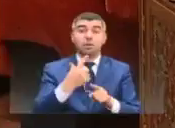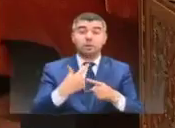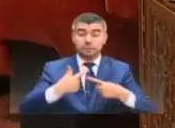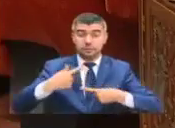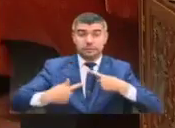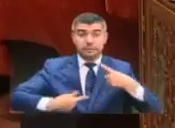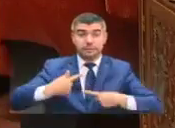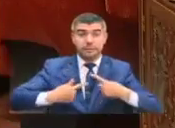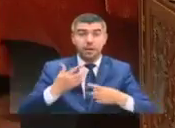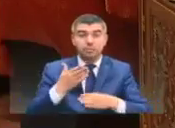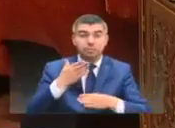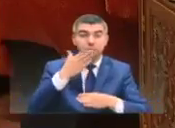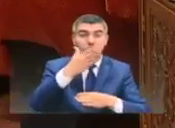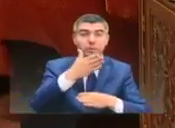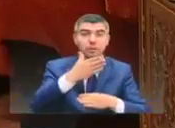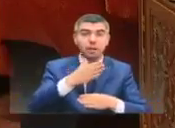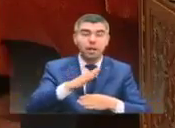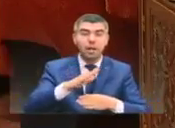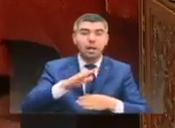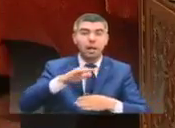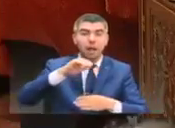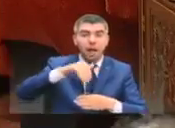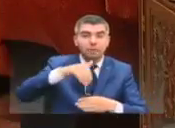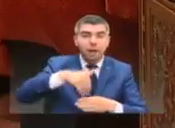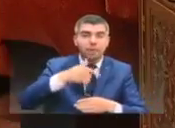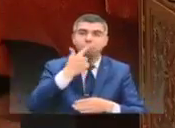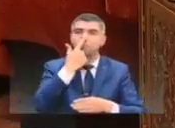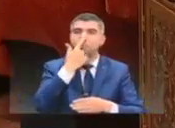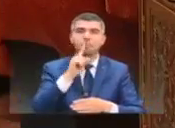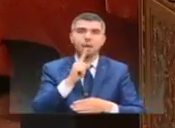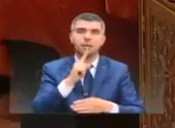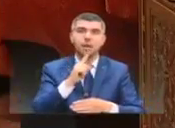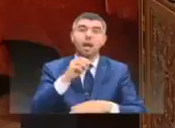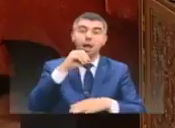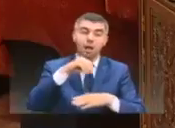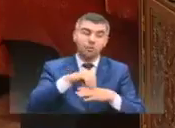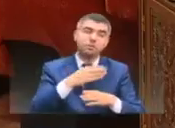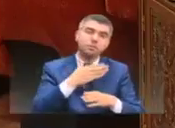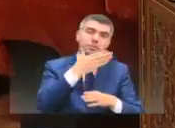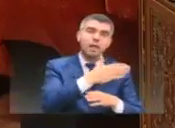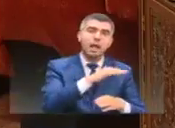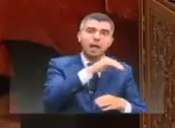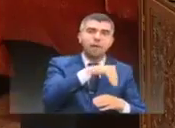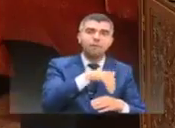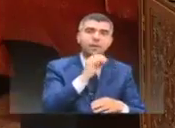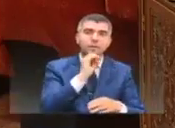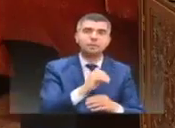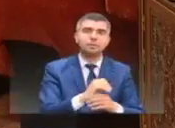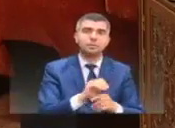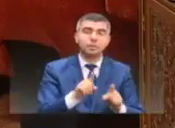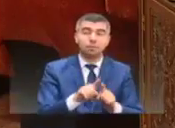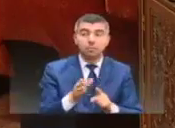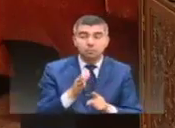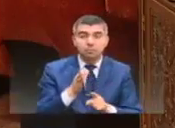الاله اللي كتمشي تحفر وما كيخليوهاش الناس تحفر كيتعرضوا لها، خصها ترجع تحفر في بلاصه اخرى. ضمنوا لنا بان الاله غتمشي تحفر بير